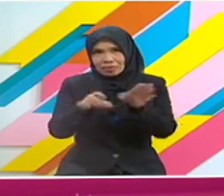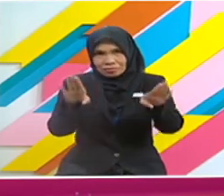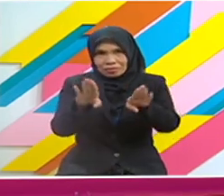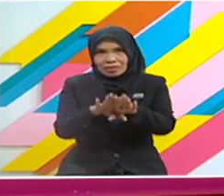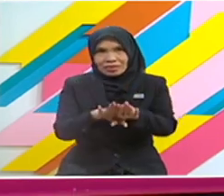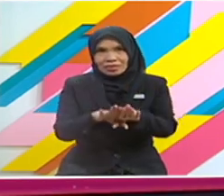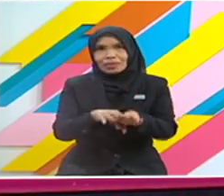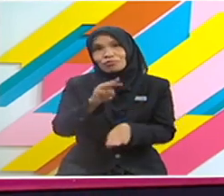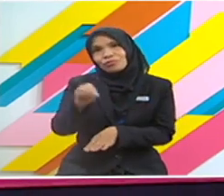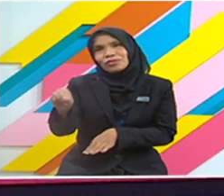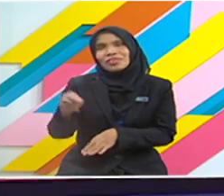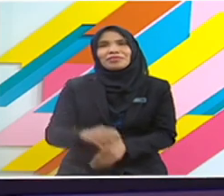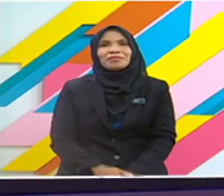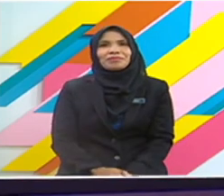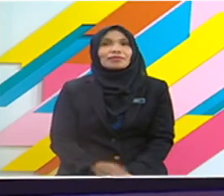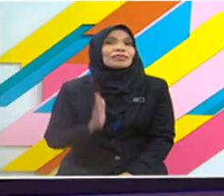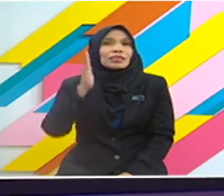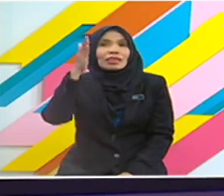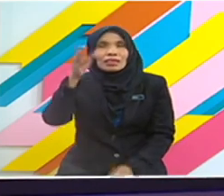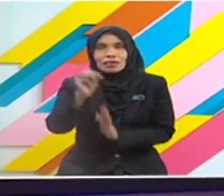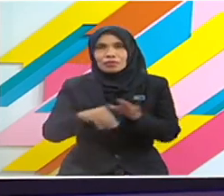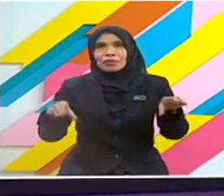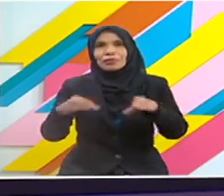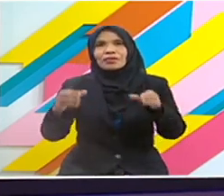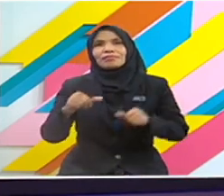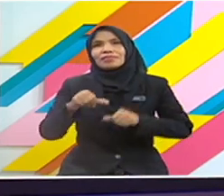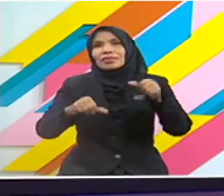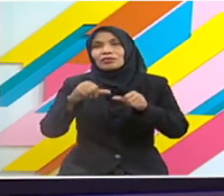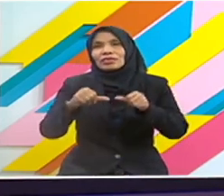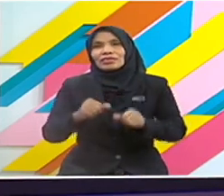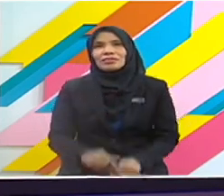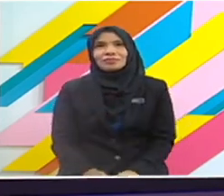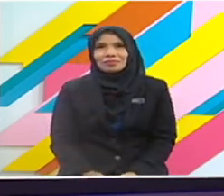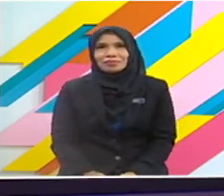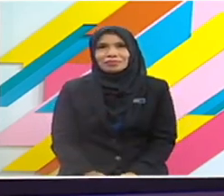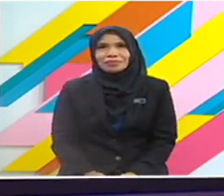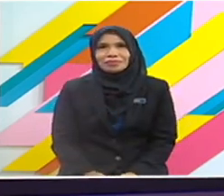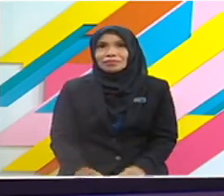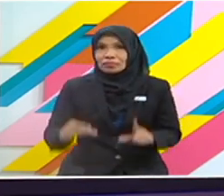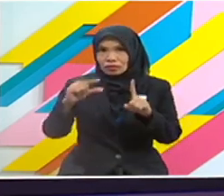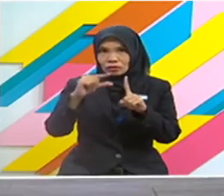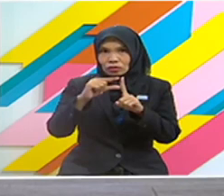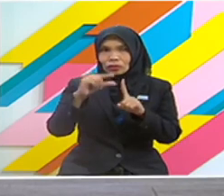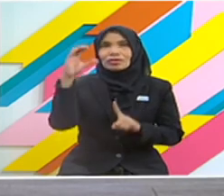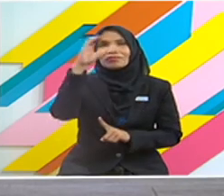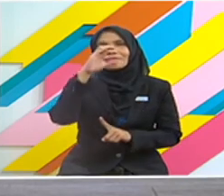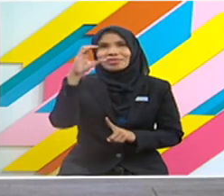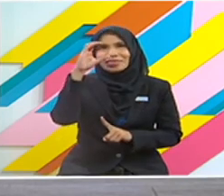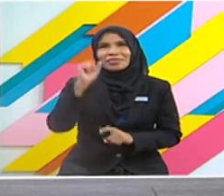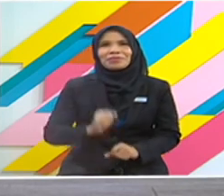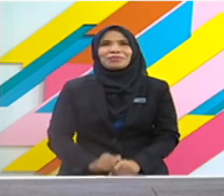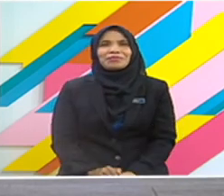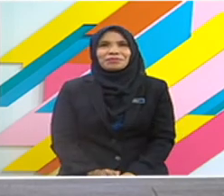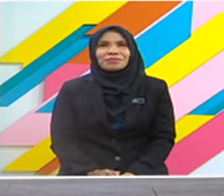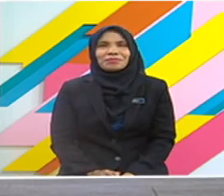buat aktiviti yang Cikgu telah sediakan, iaitu aktiviti word search. Oh, yang ada sebelah kanan Kak Rina ni, Cikgu Su. Ya, betul Kak Rina.